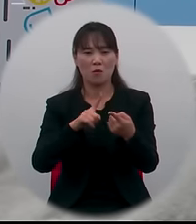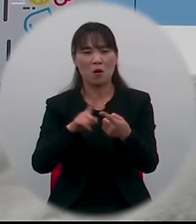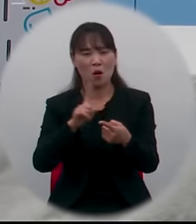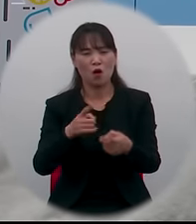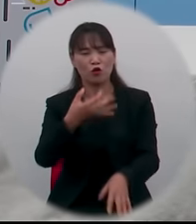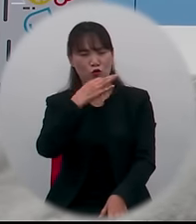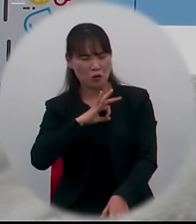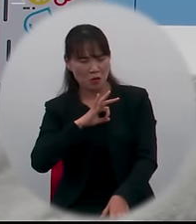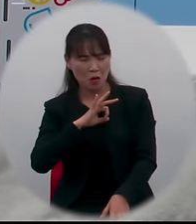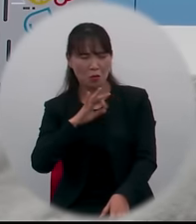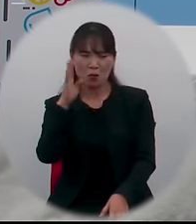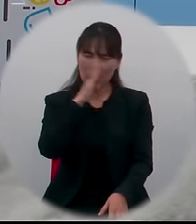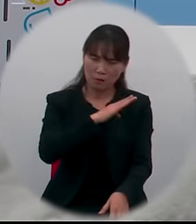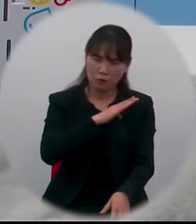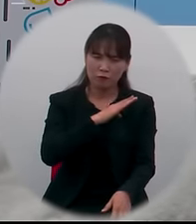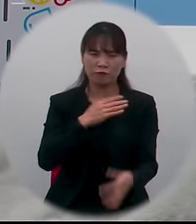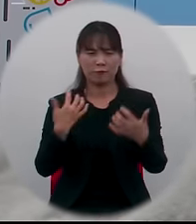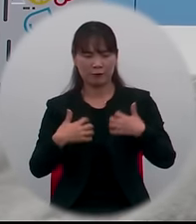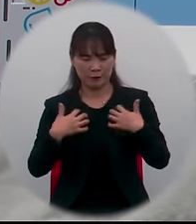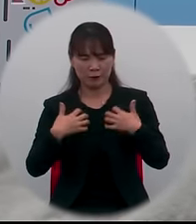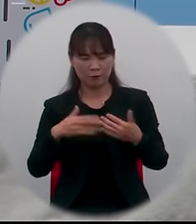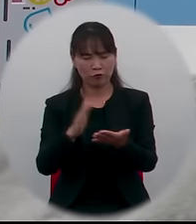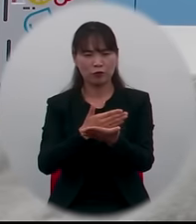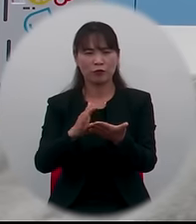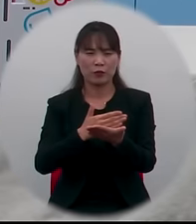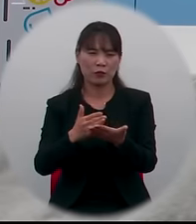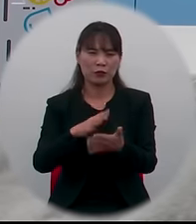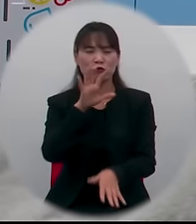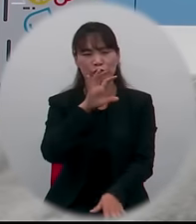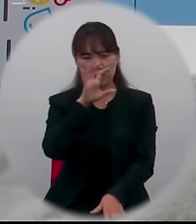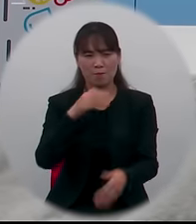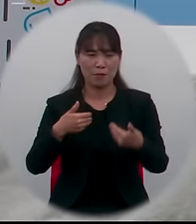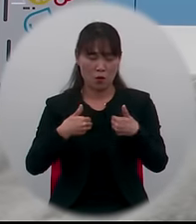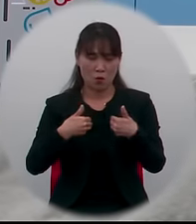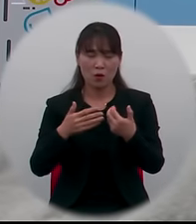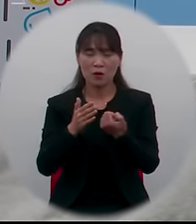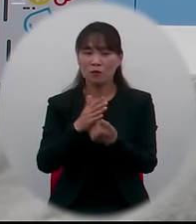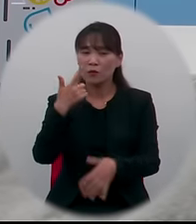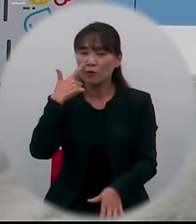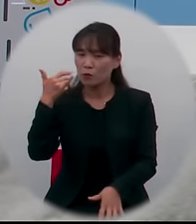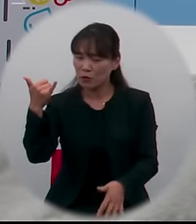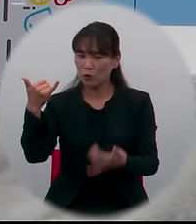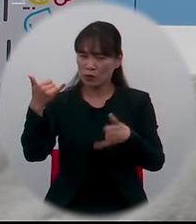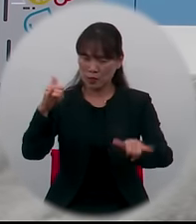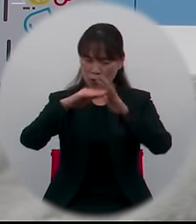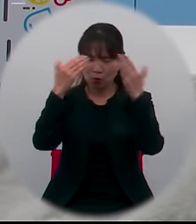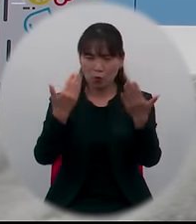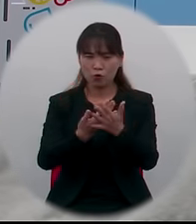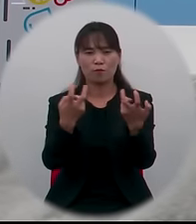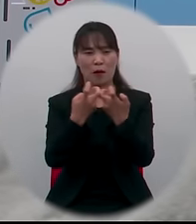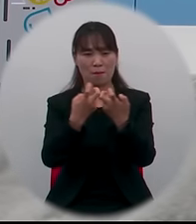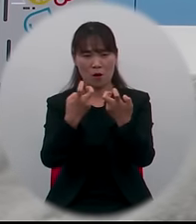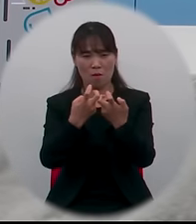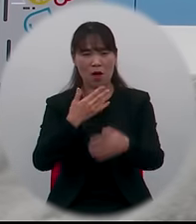번째는 유익하고 유의한 게임을 분해내는 능력을 기르도록 훈련시켜 주시는 거예요 그러기 위해서는 부모님